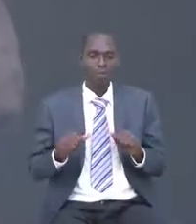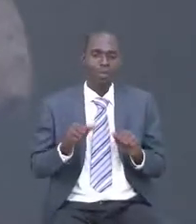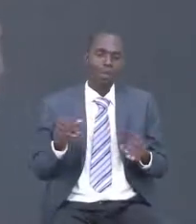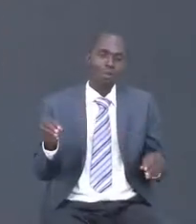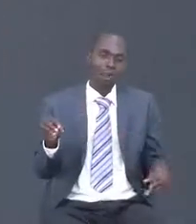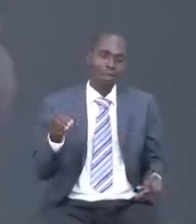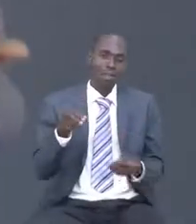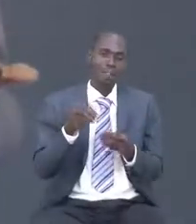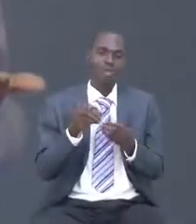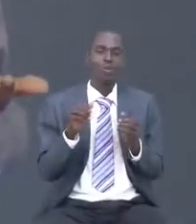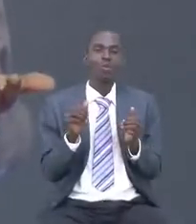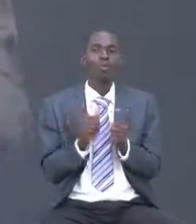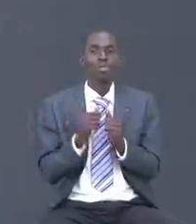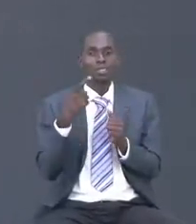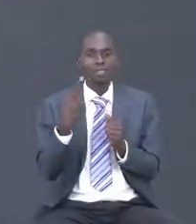capacité plus